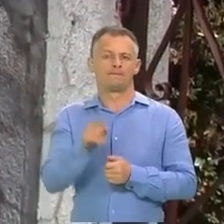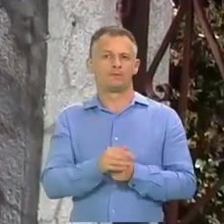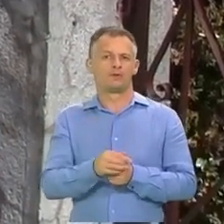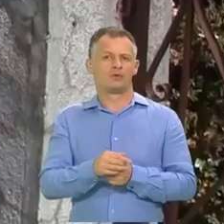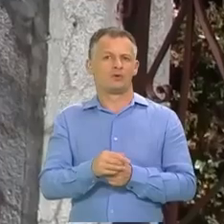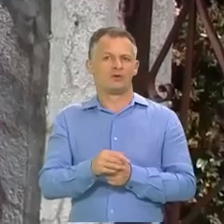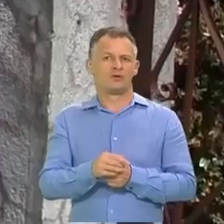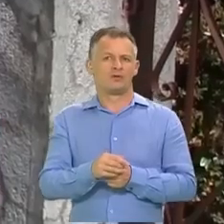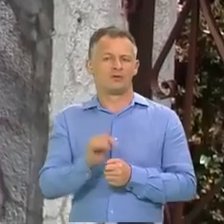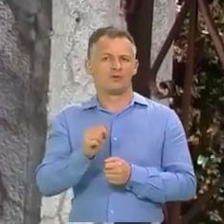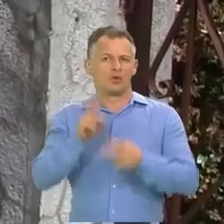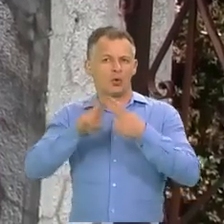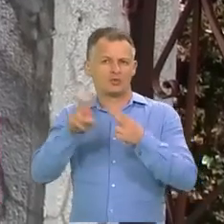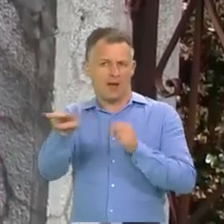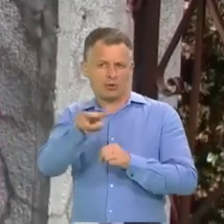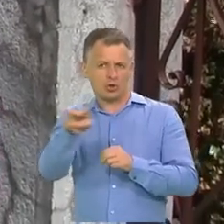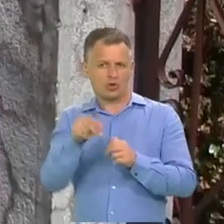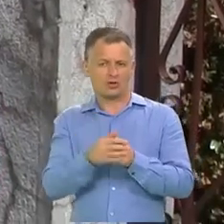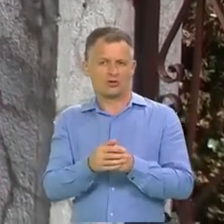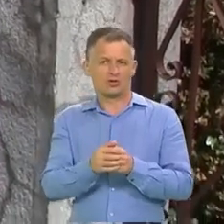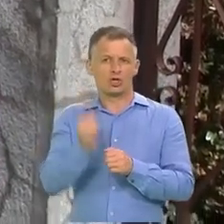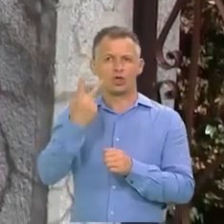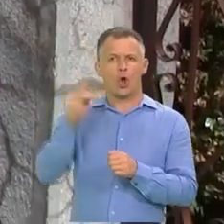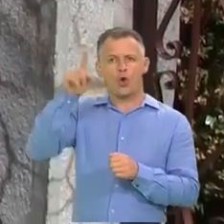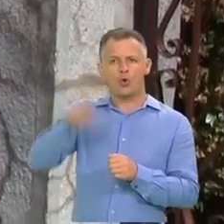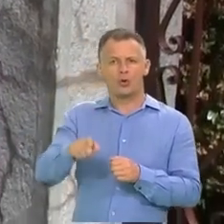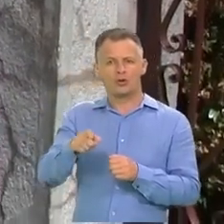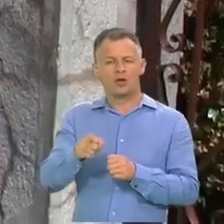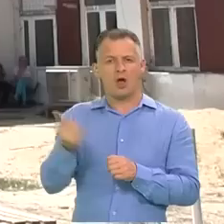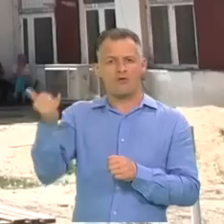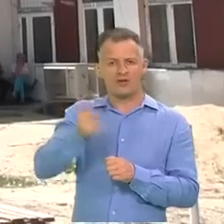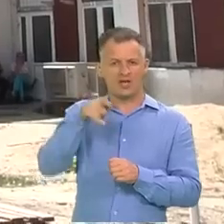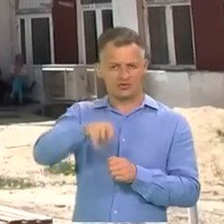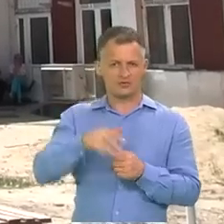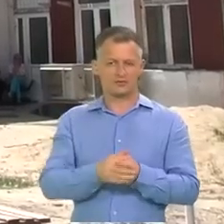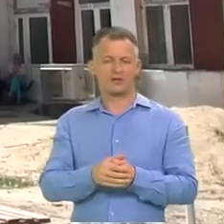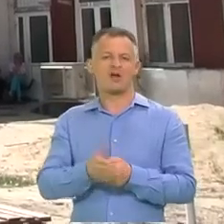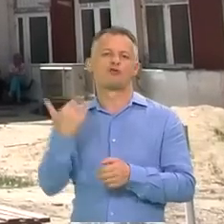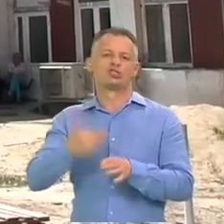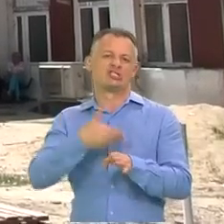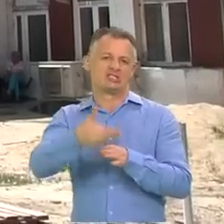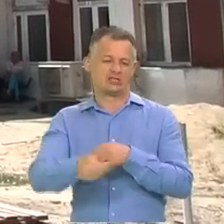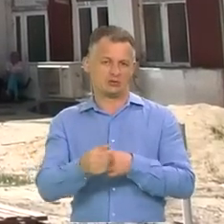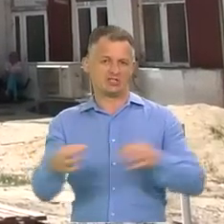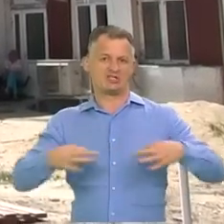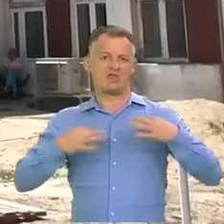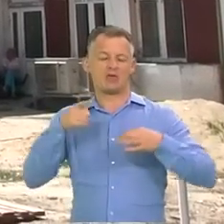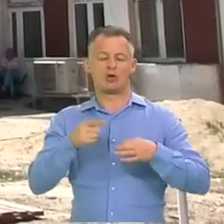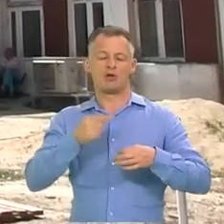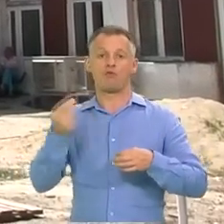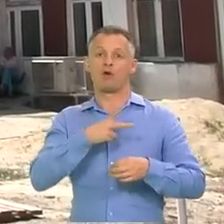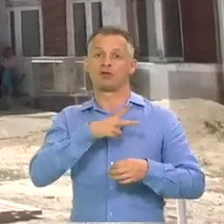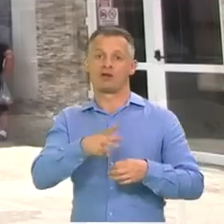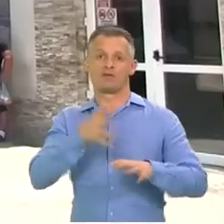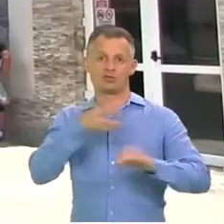mine n-am văzut-o, eu cunosc pe amândoi. Că sunt de vreo două luni de zile sunt cu ea, nu mai mult. Era însă prea târziu, iar starea lor se agravase mult. Cei